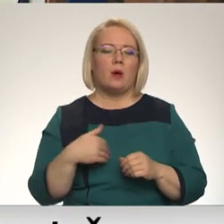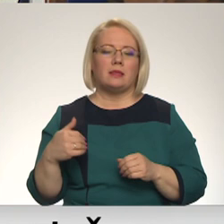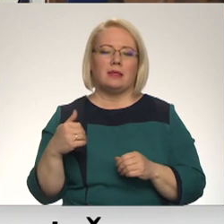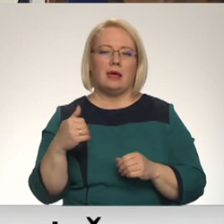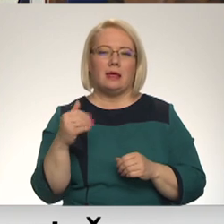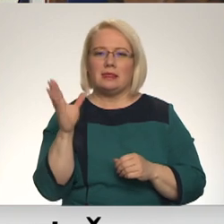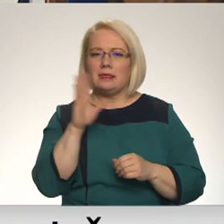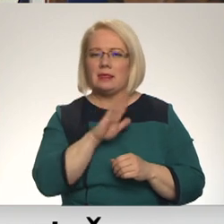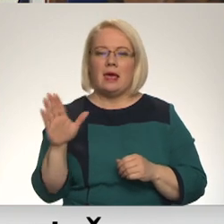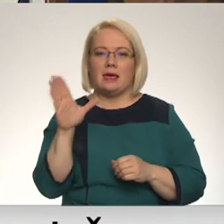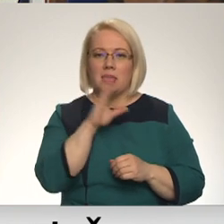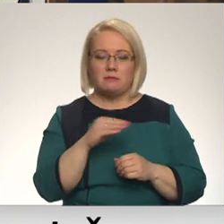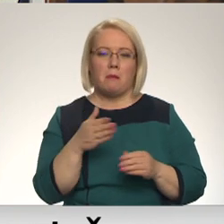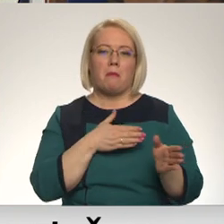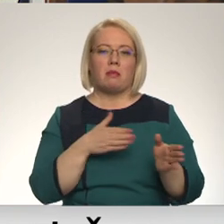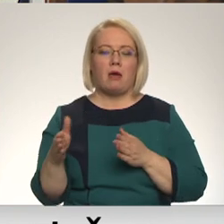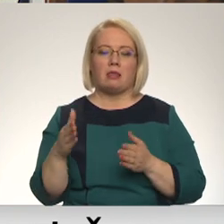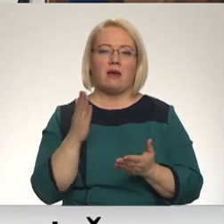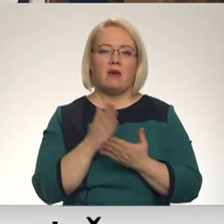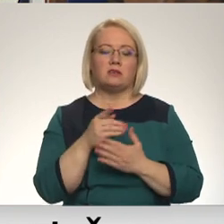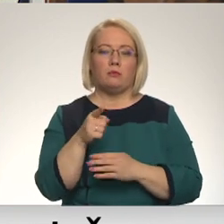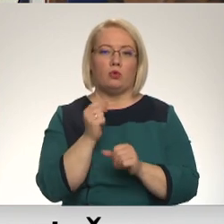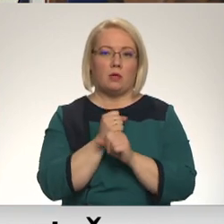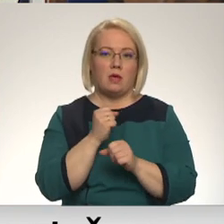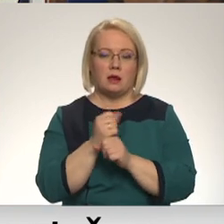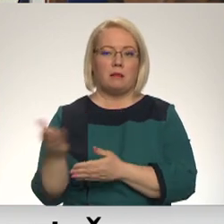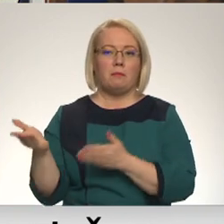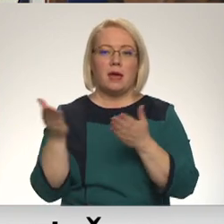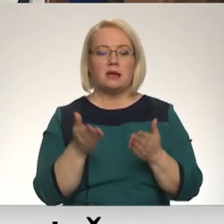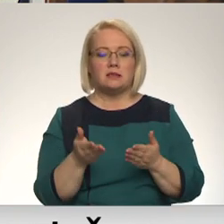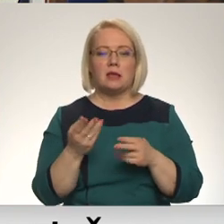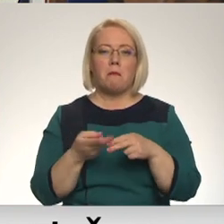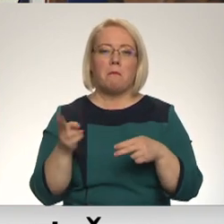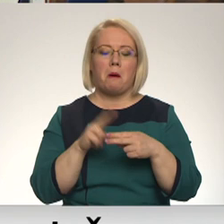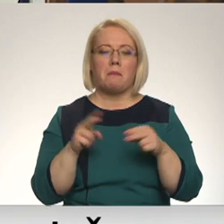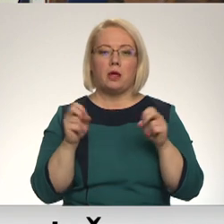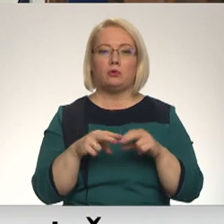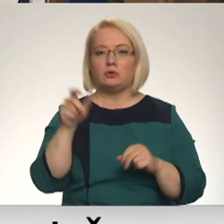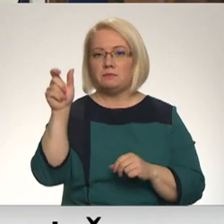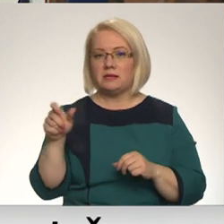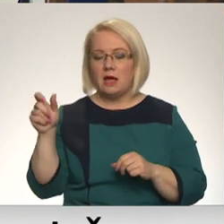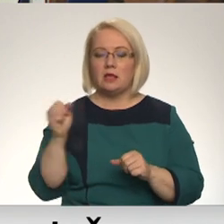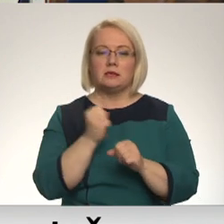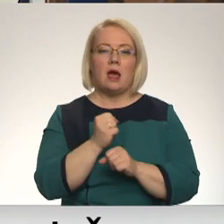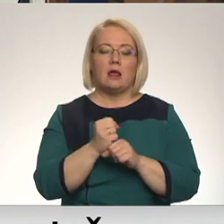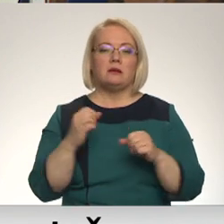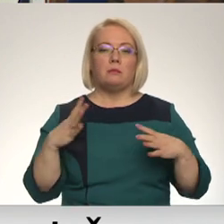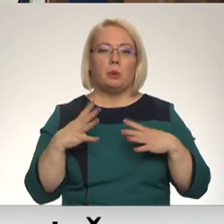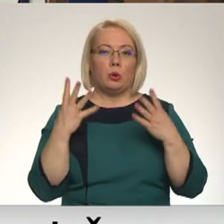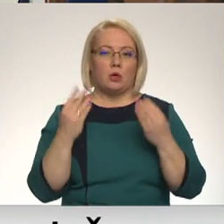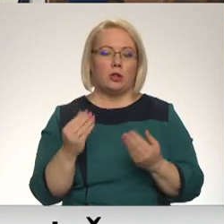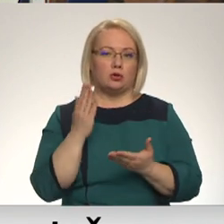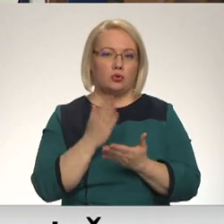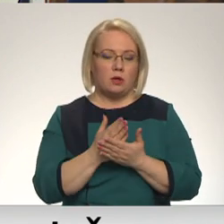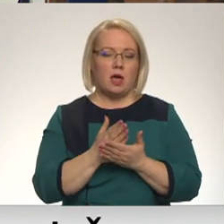bet mēs esam gatavi to darīt. Mēs pieaicināsim papildus speciālistus, mēs strādāsim brīvdienās noteikti un